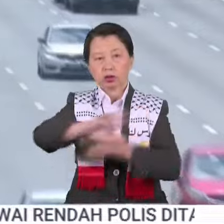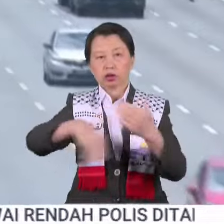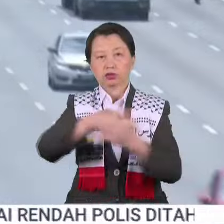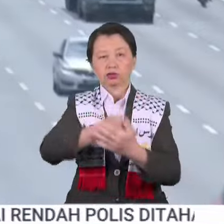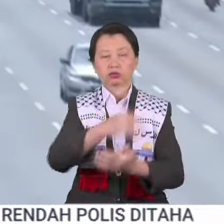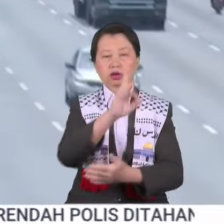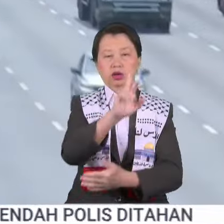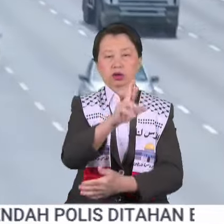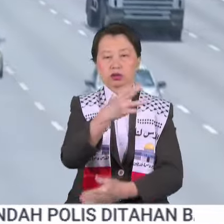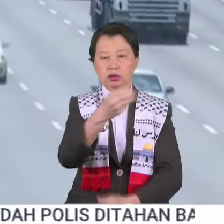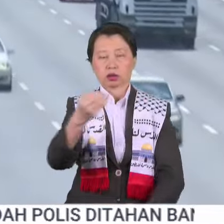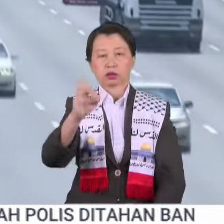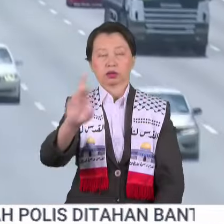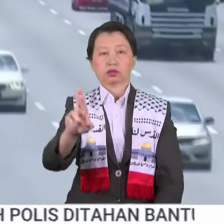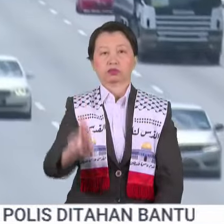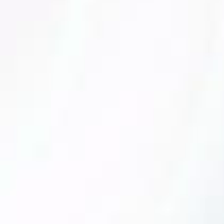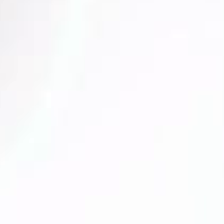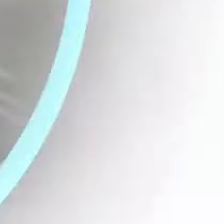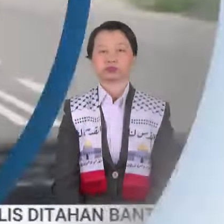hentian R&R.